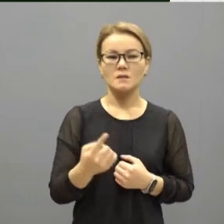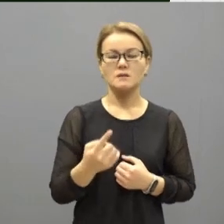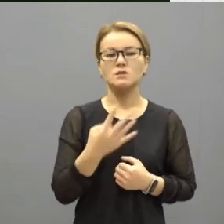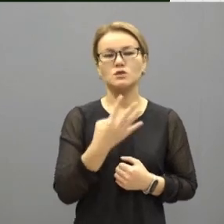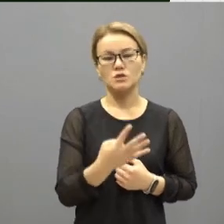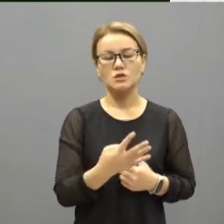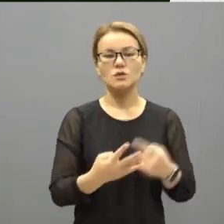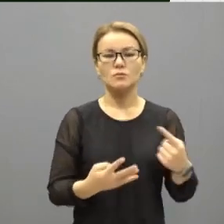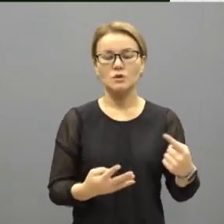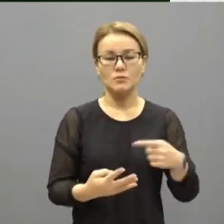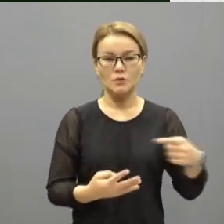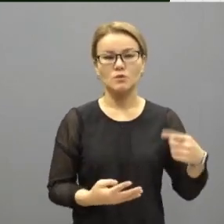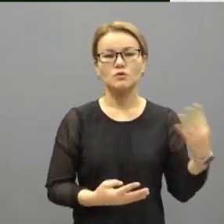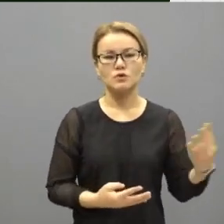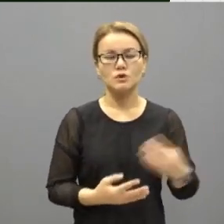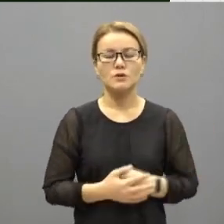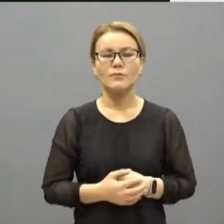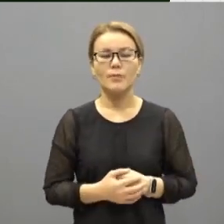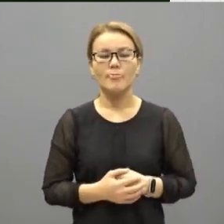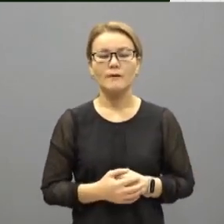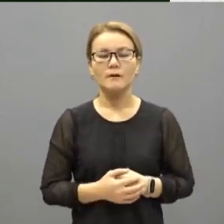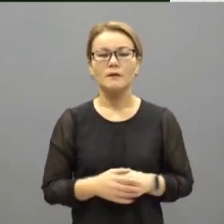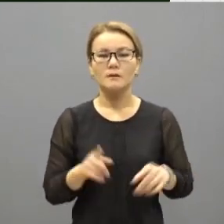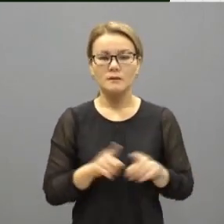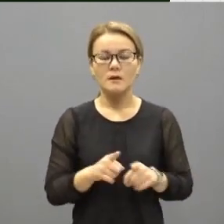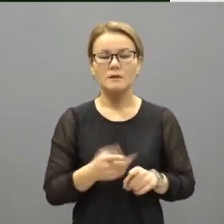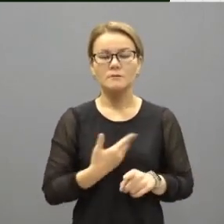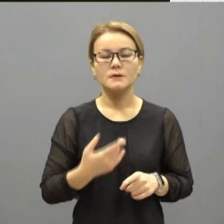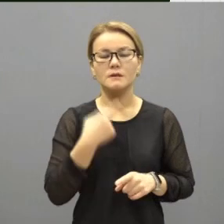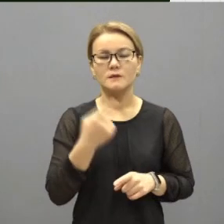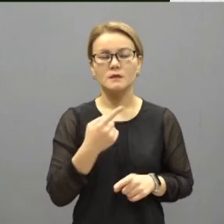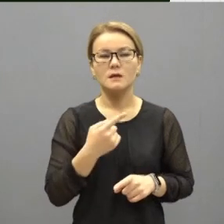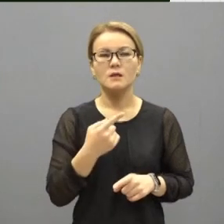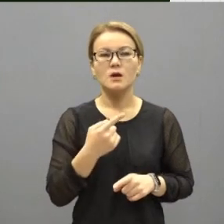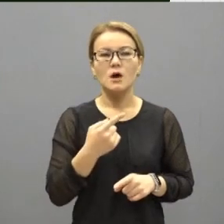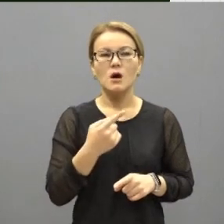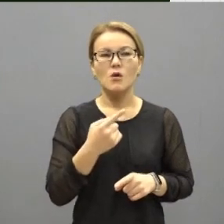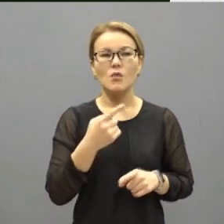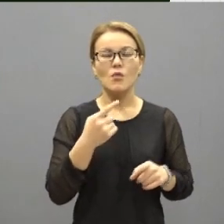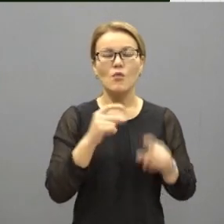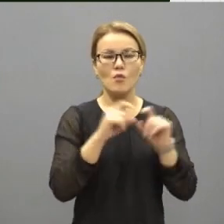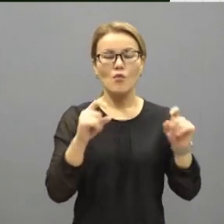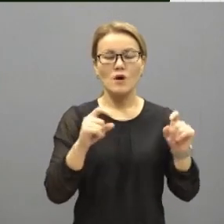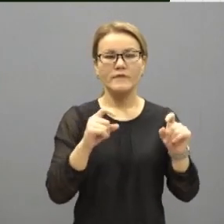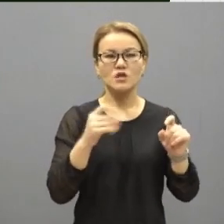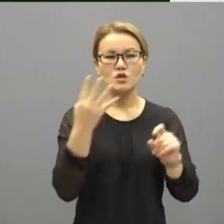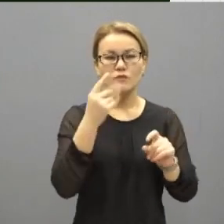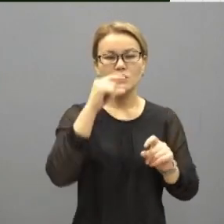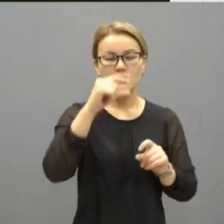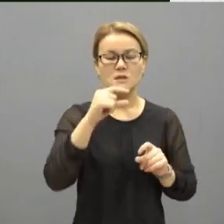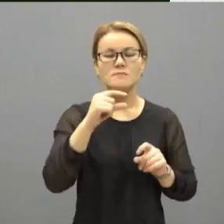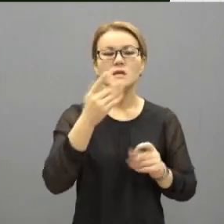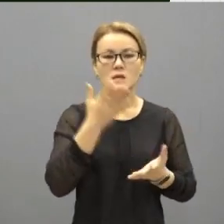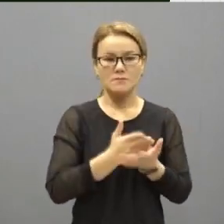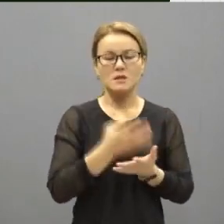минус 4. Как и говорили в начале, уравнение четвертой степени, и мы получили